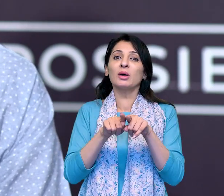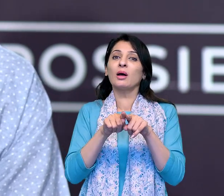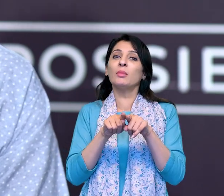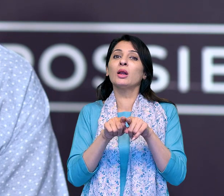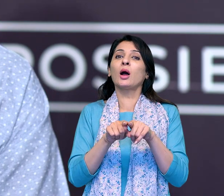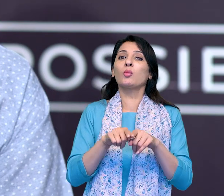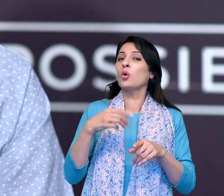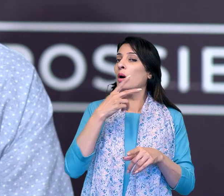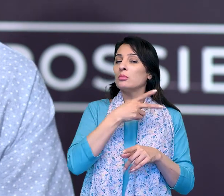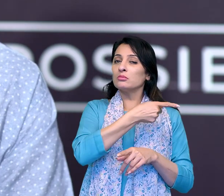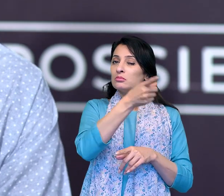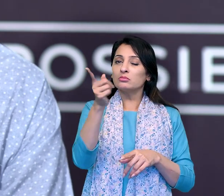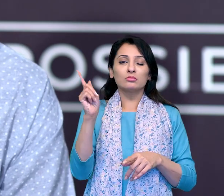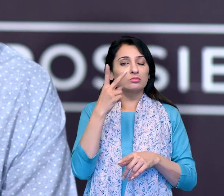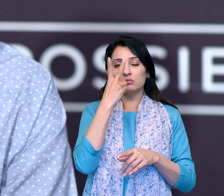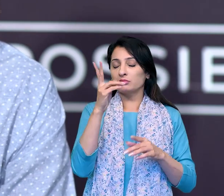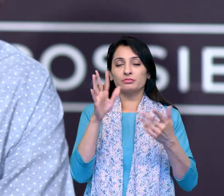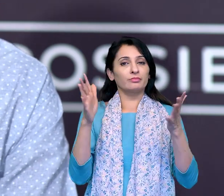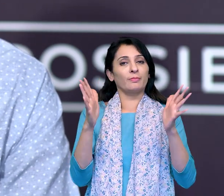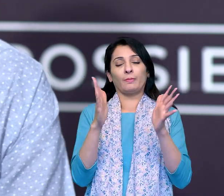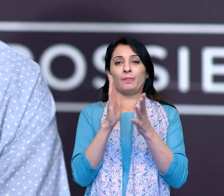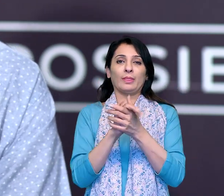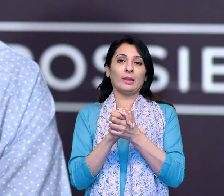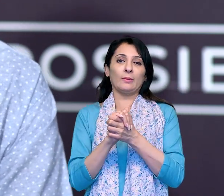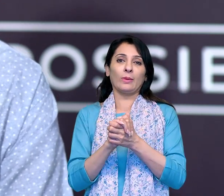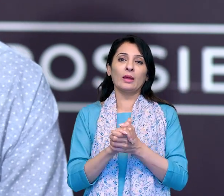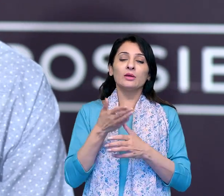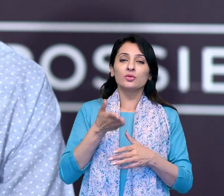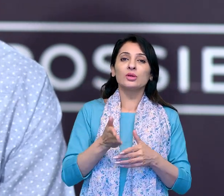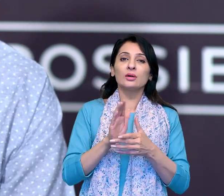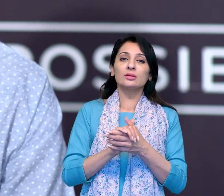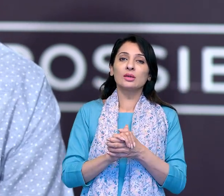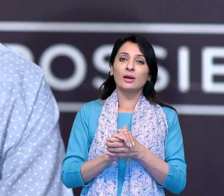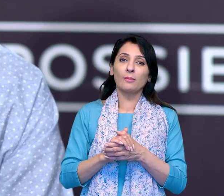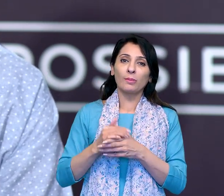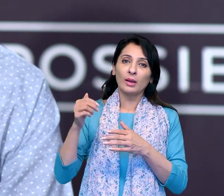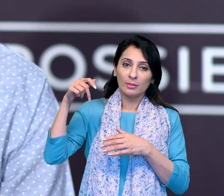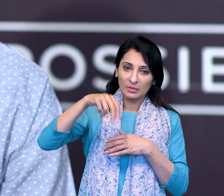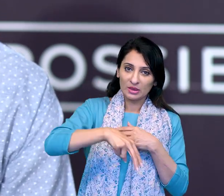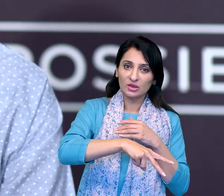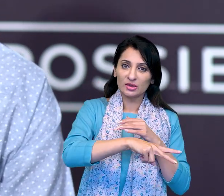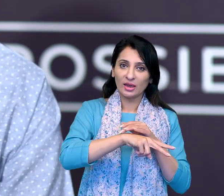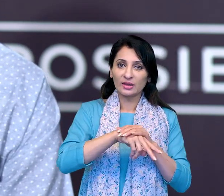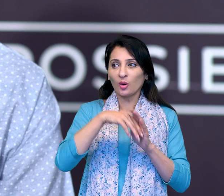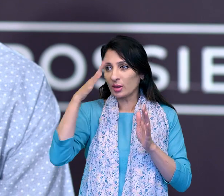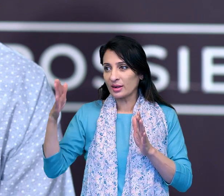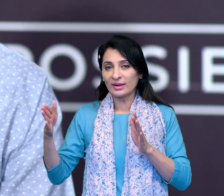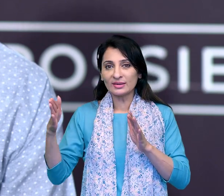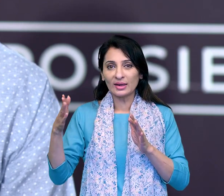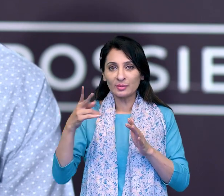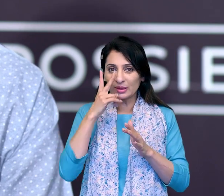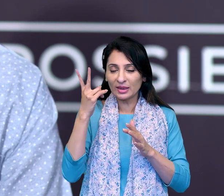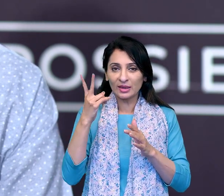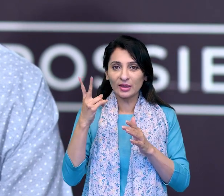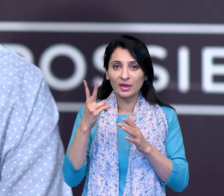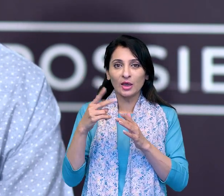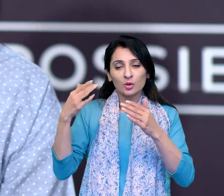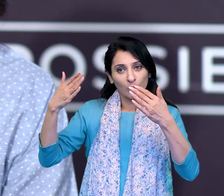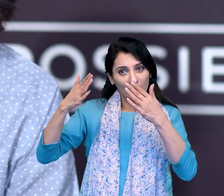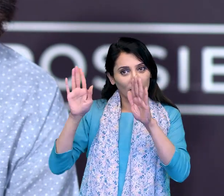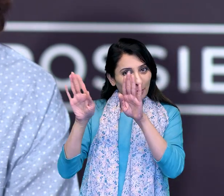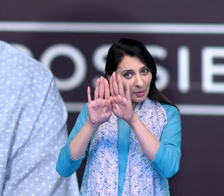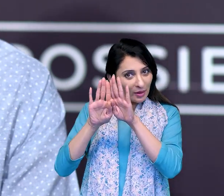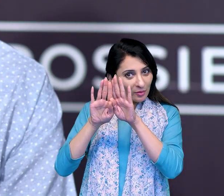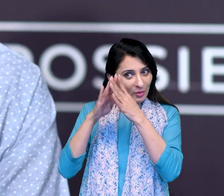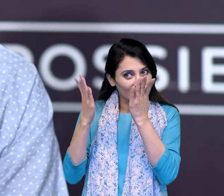इस तरह के स्टेप्स जो है वो कहीं पर भी आपको नजर नहीं आएंगे सिवाय इस लाहौर के खिलाफ है तो यहां से हम उतरेंगे और राइट साइड पर अगर आप देखें